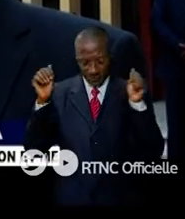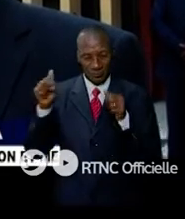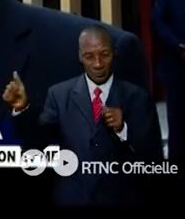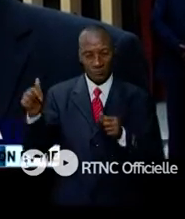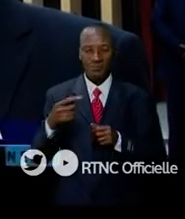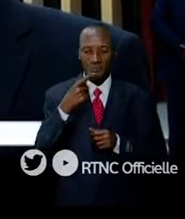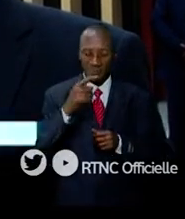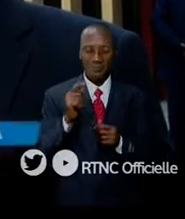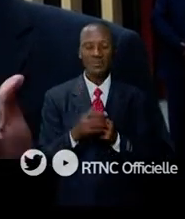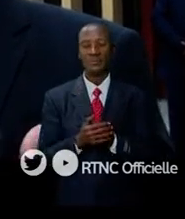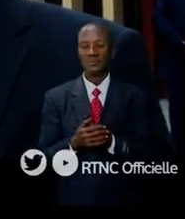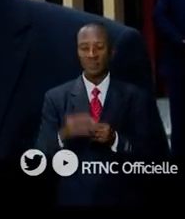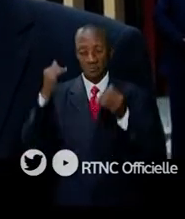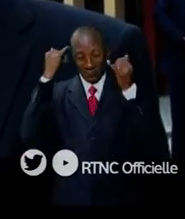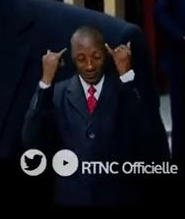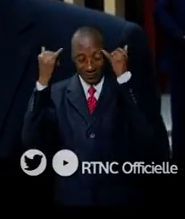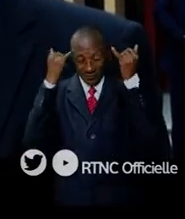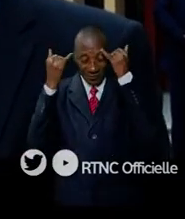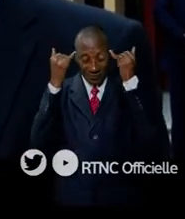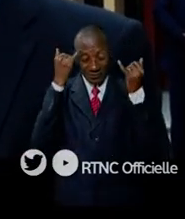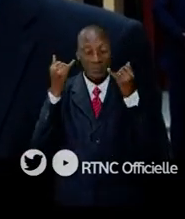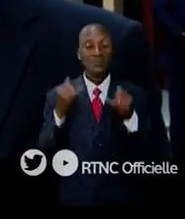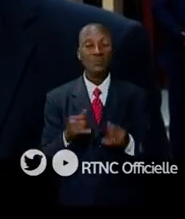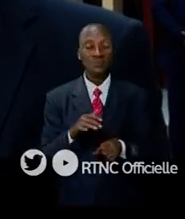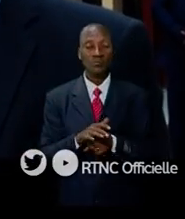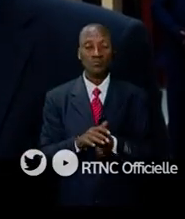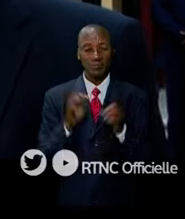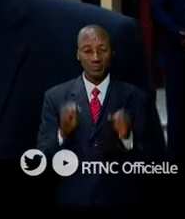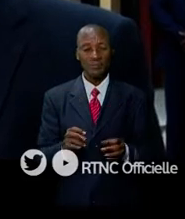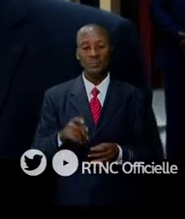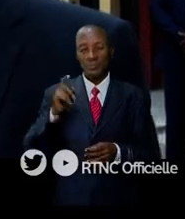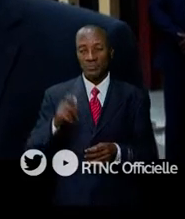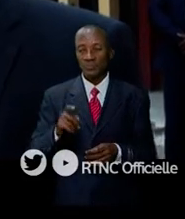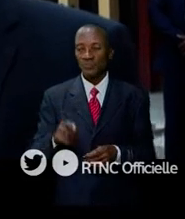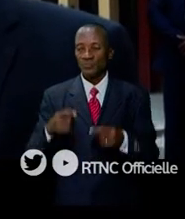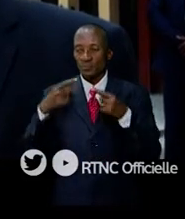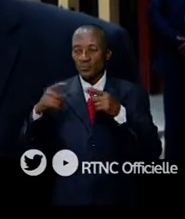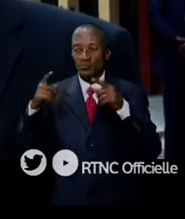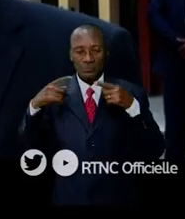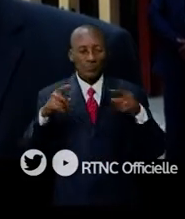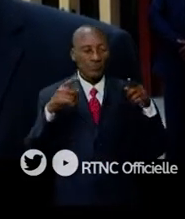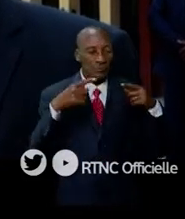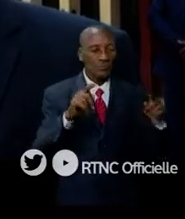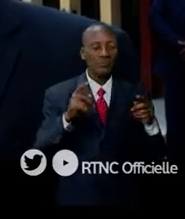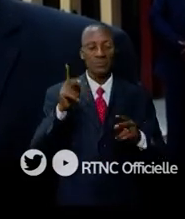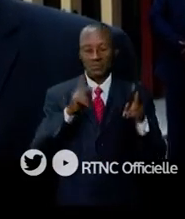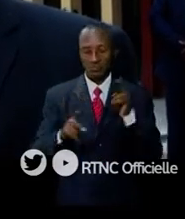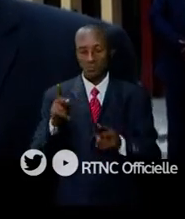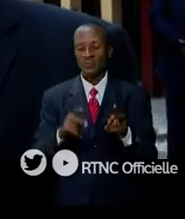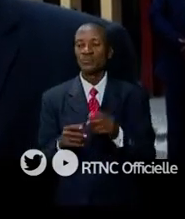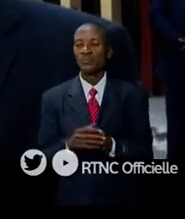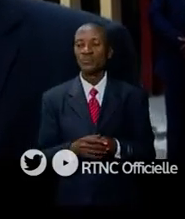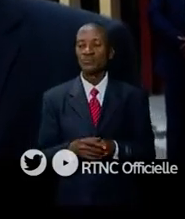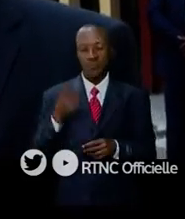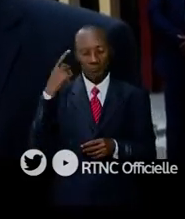les leaders d'opinion qui peuvent le mieux faire passer le message sur la sensibilisation au coronavirus à la population. Et il m'est apparu